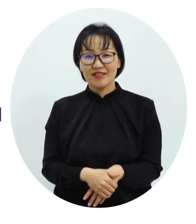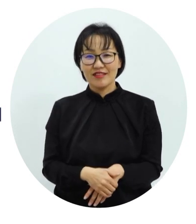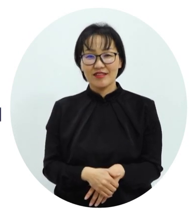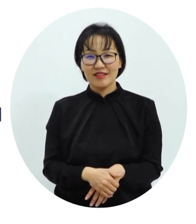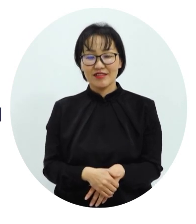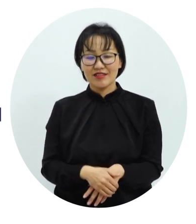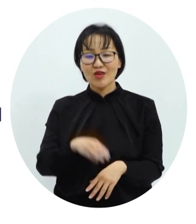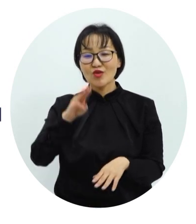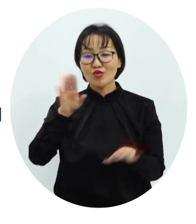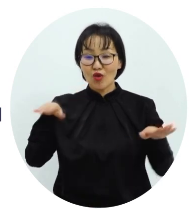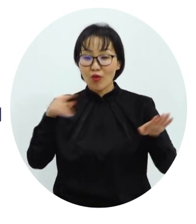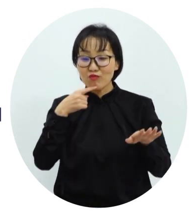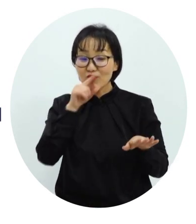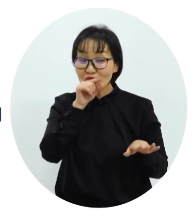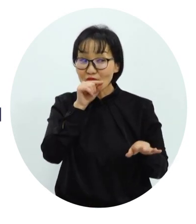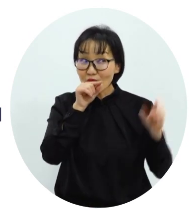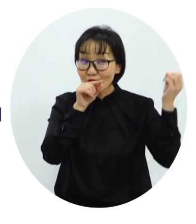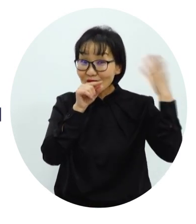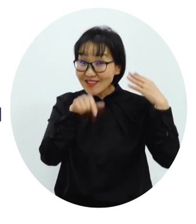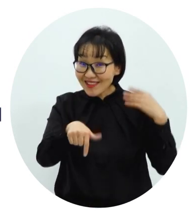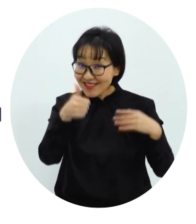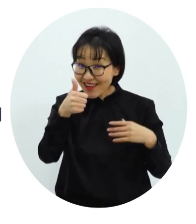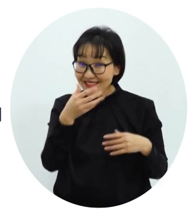За мөн шууд ганганах сайхан юм байна.